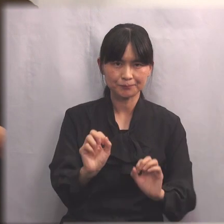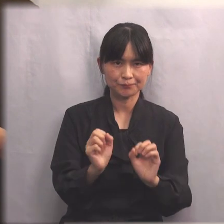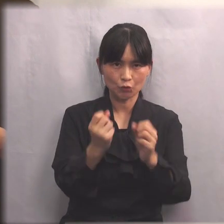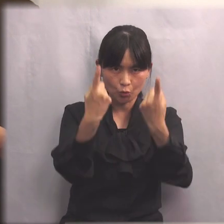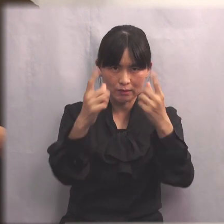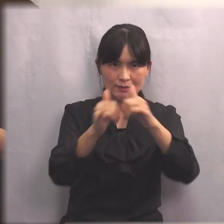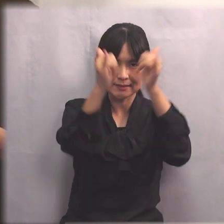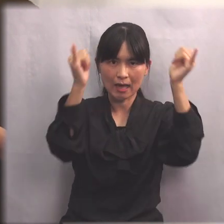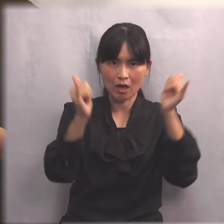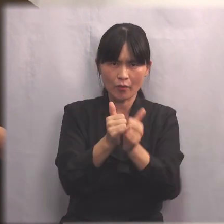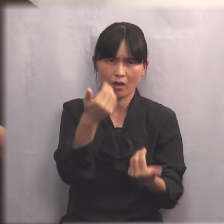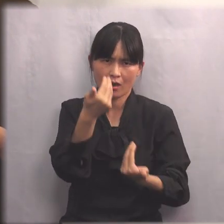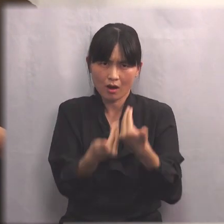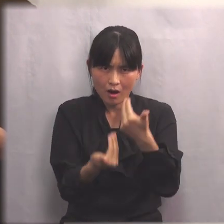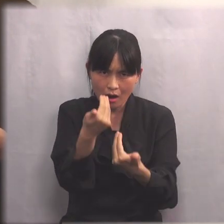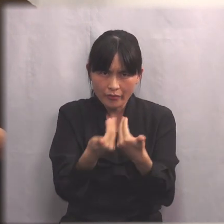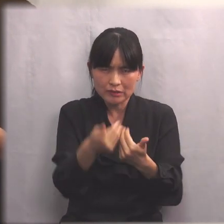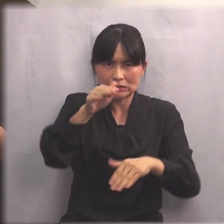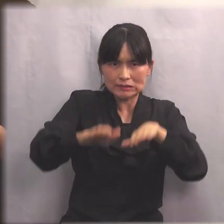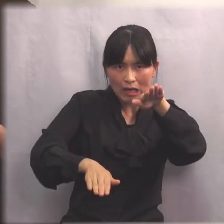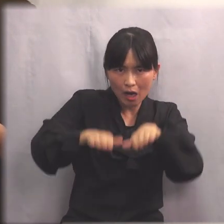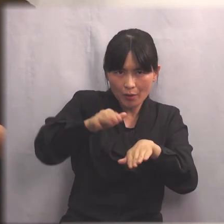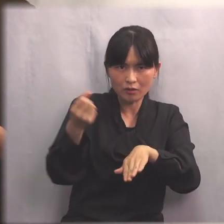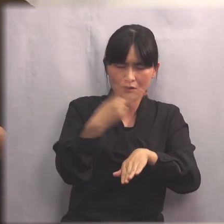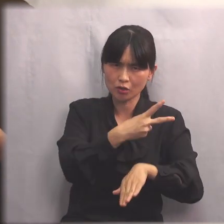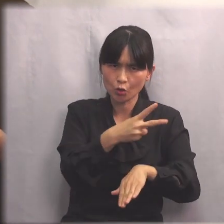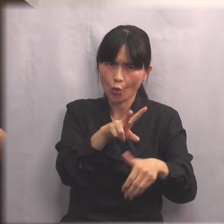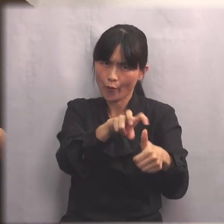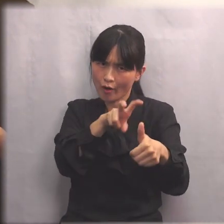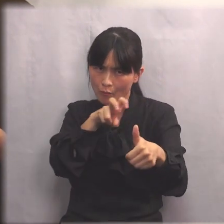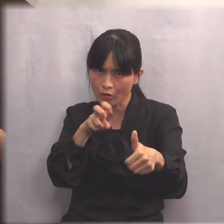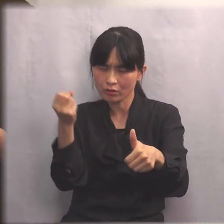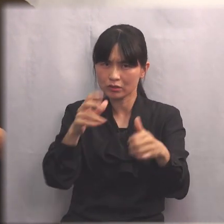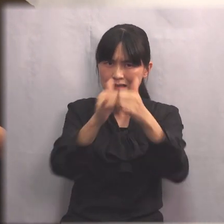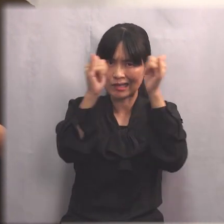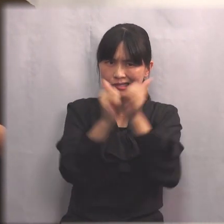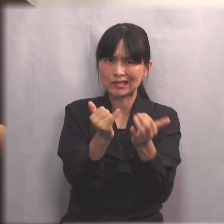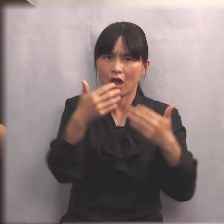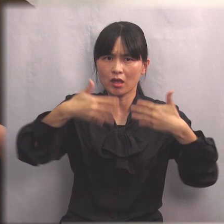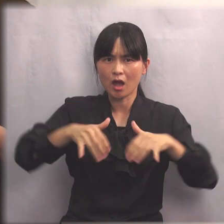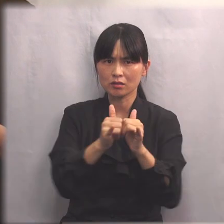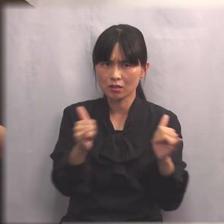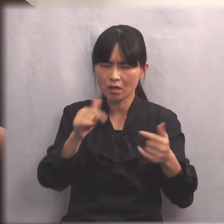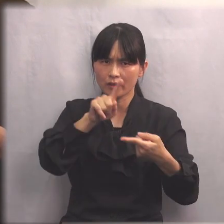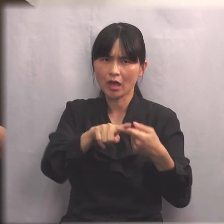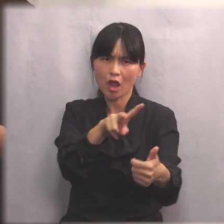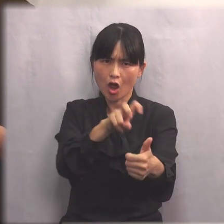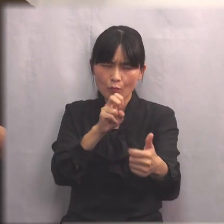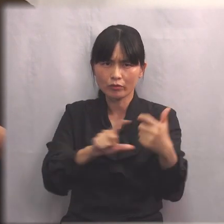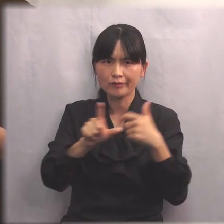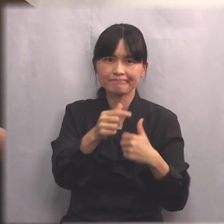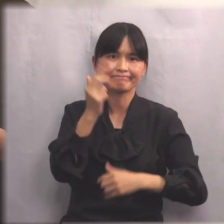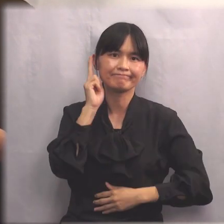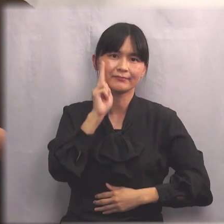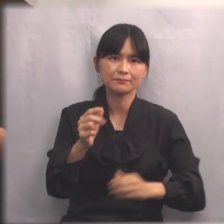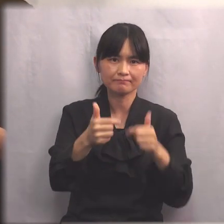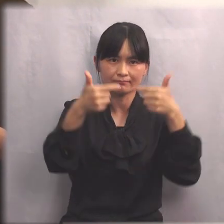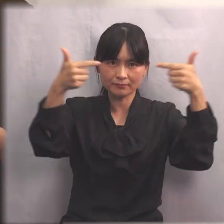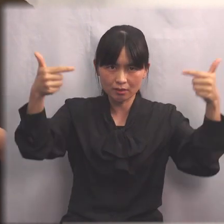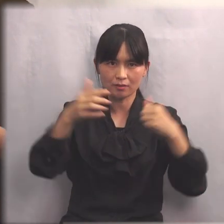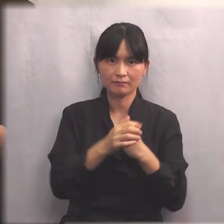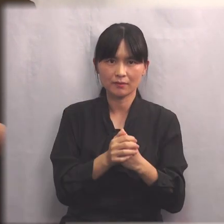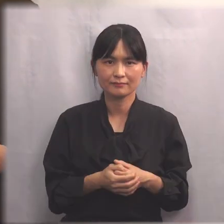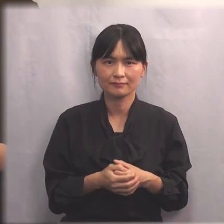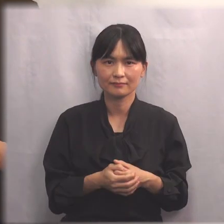심화됨과 동시에 사회적인 갈등, 차별, 그리고 혐오, 특히 사회적 약자들에 대한 혐오는 날로 극심해지고